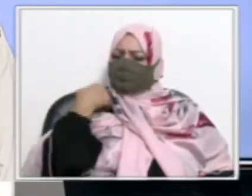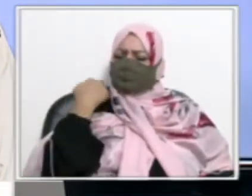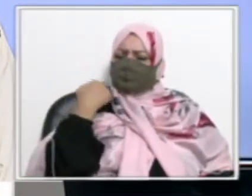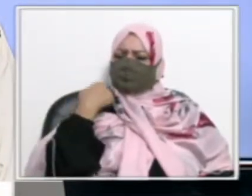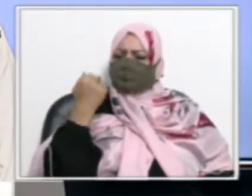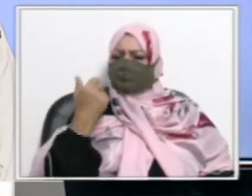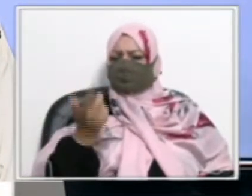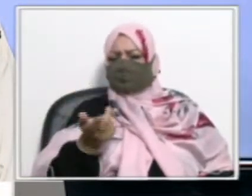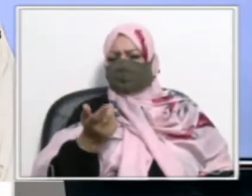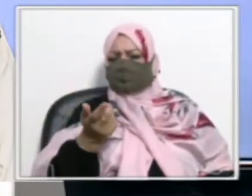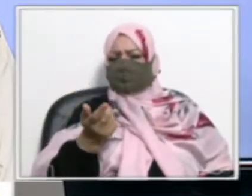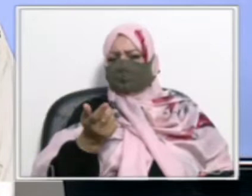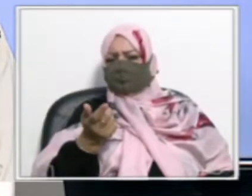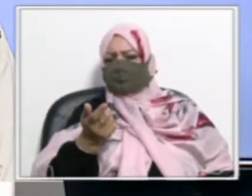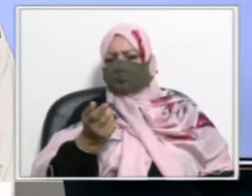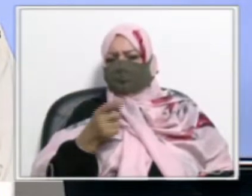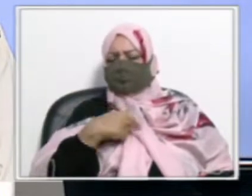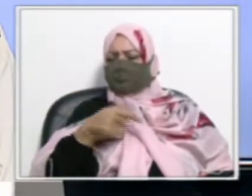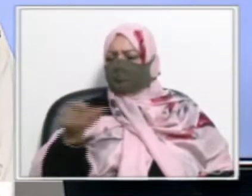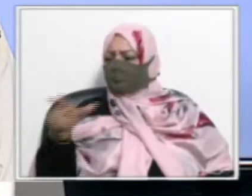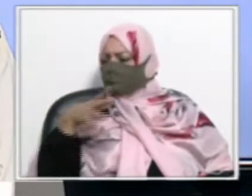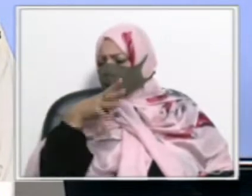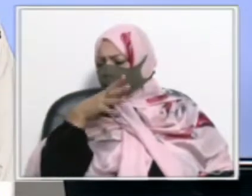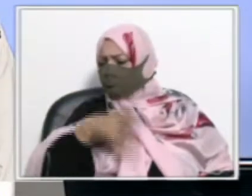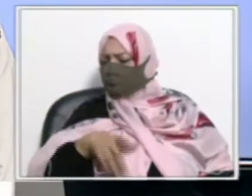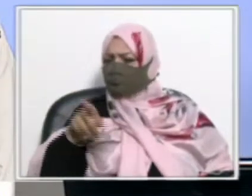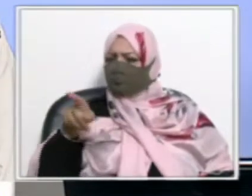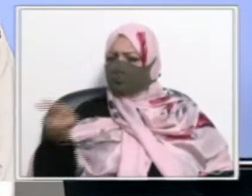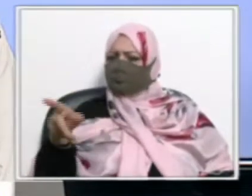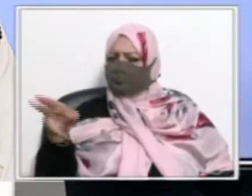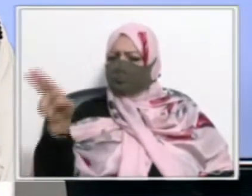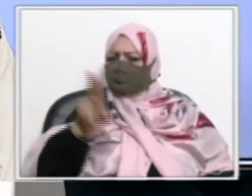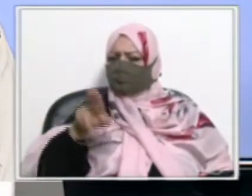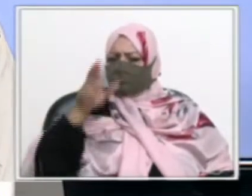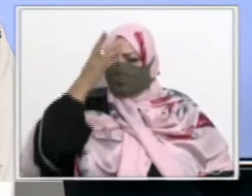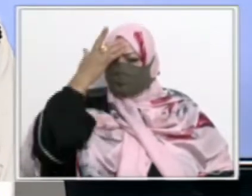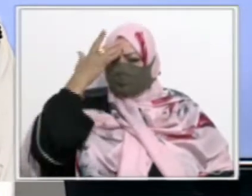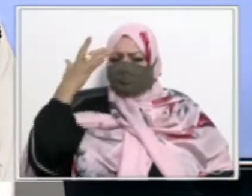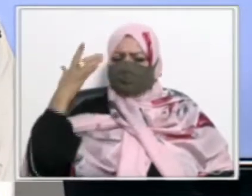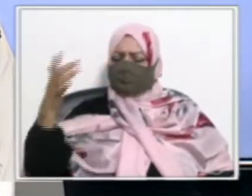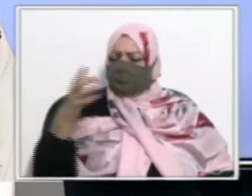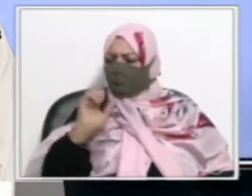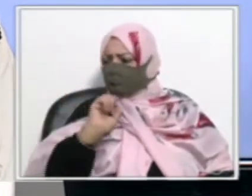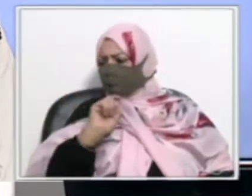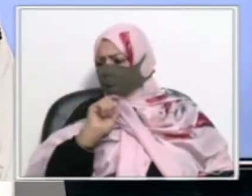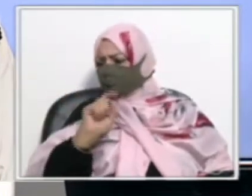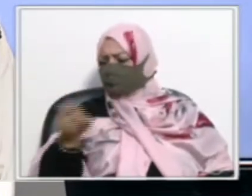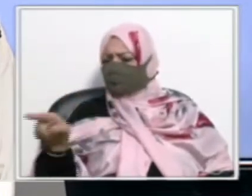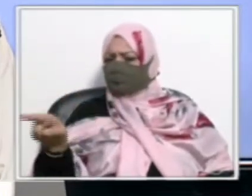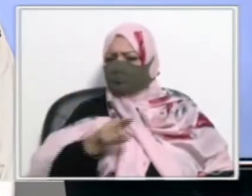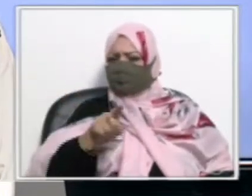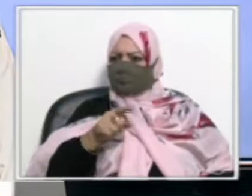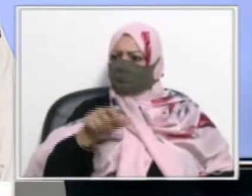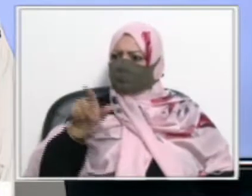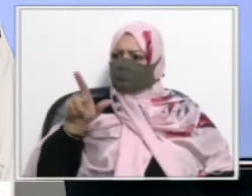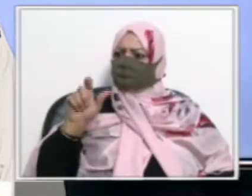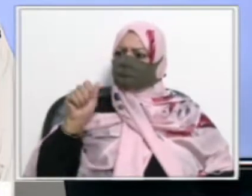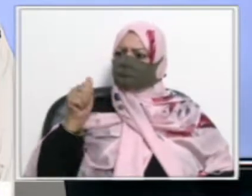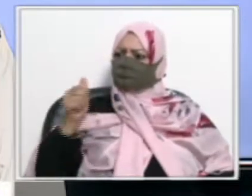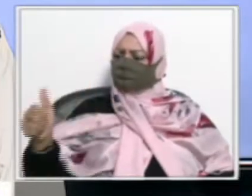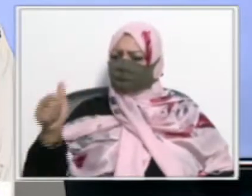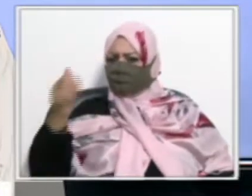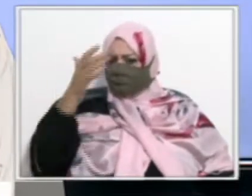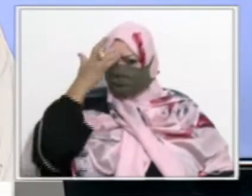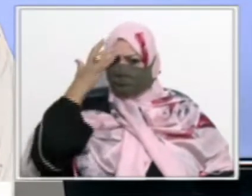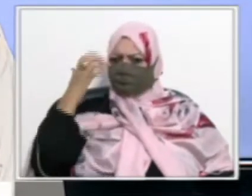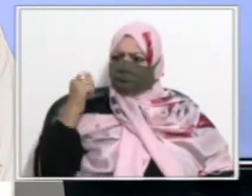يثق في علمه ويثق في دينه وأمانته الدينية والعلمية ففي هذه